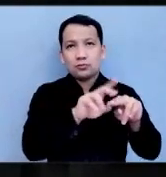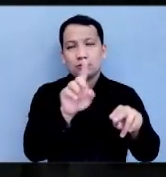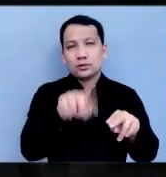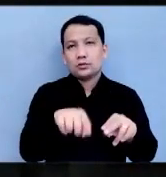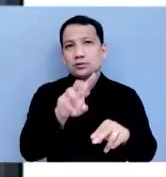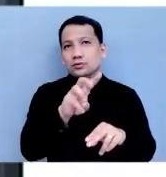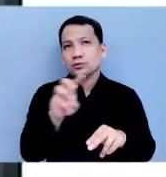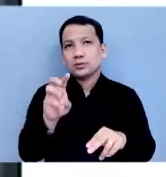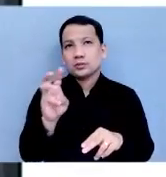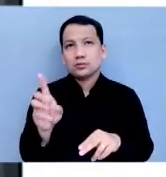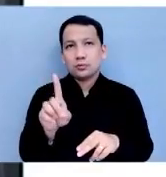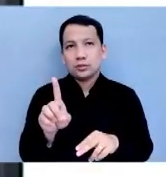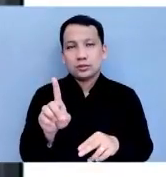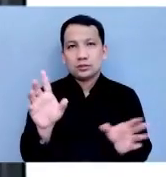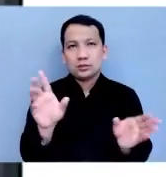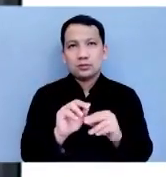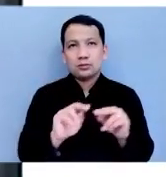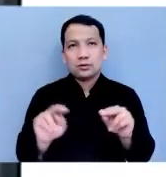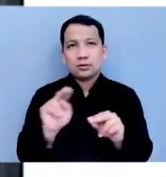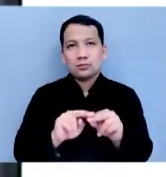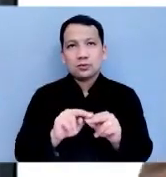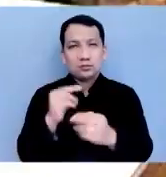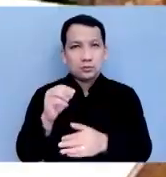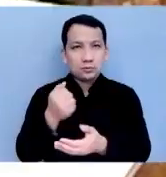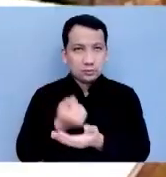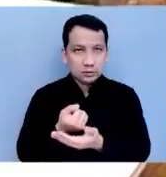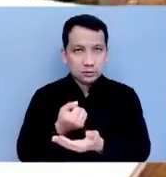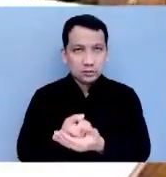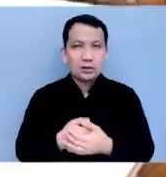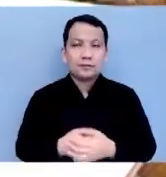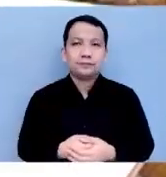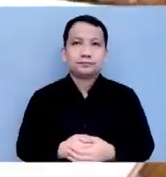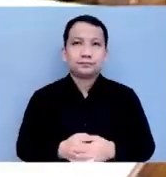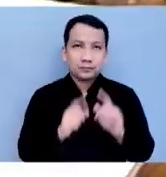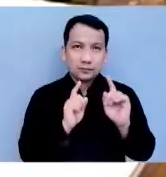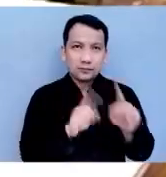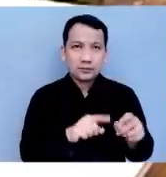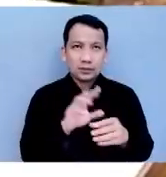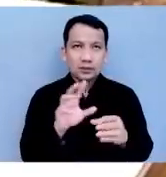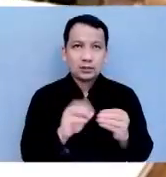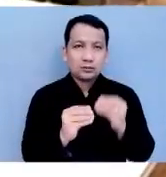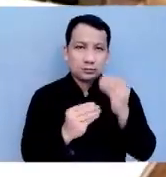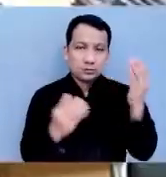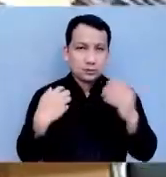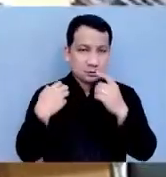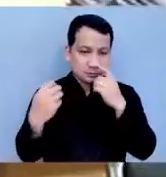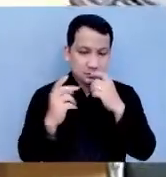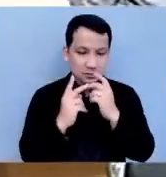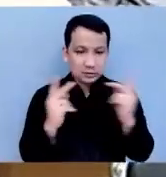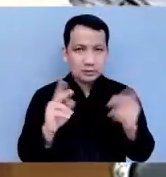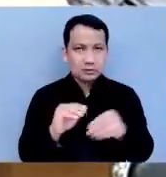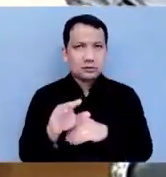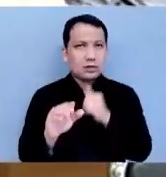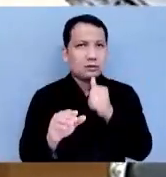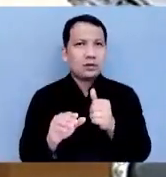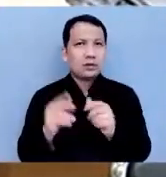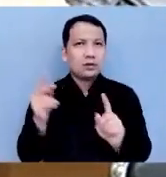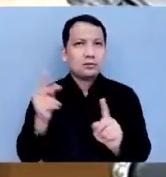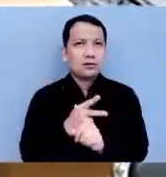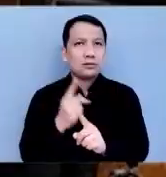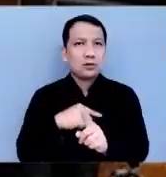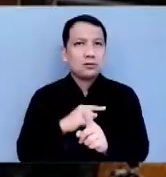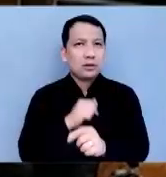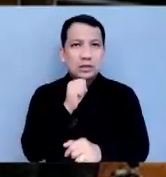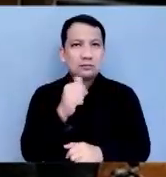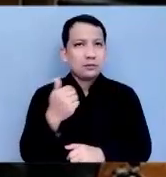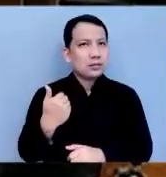1,161 pesos ang minimum na sahod. Sagot naman ang mga employer na nasa public hearing. Biktima rin daw sila lalo't hindi